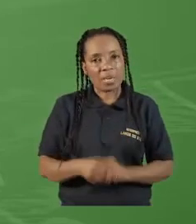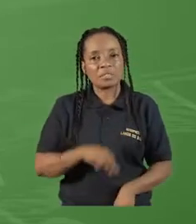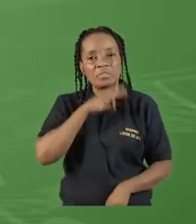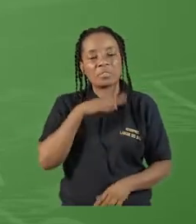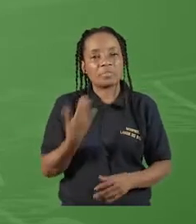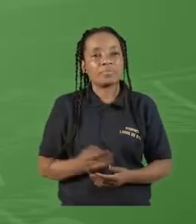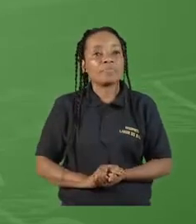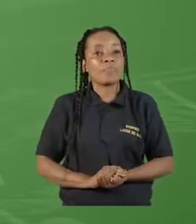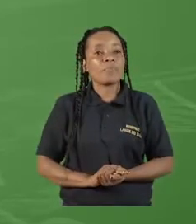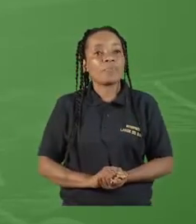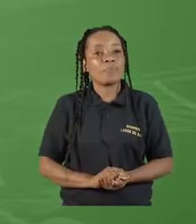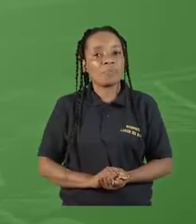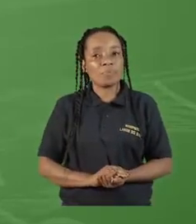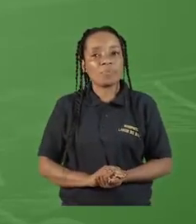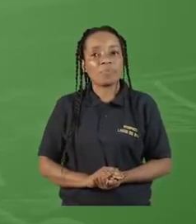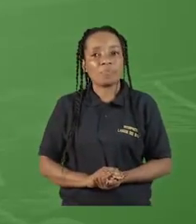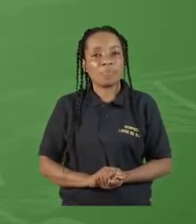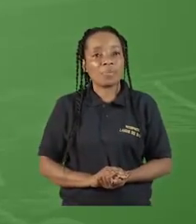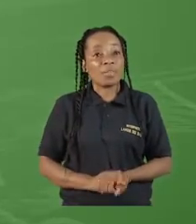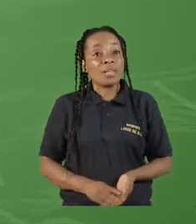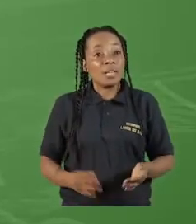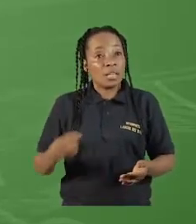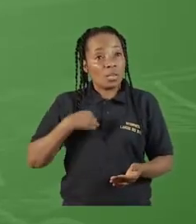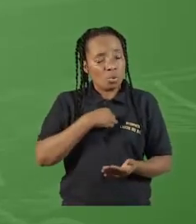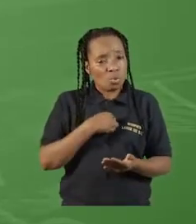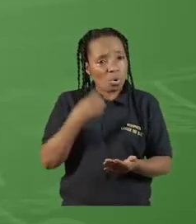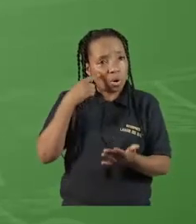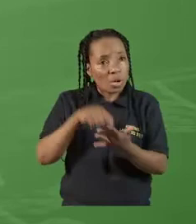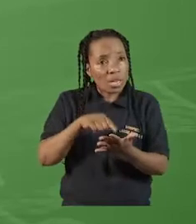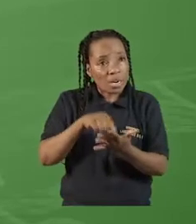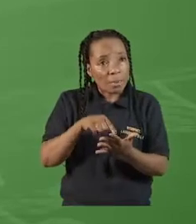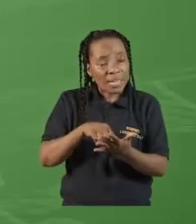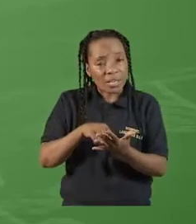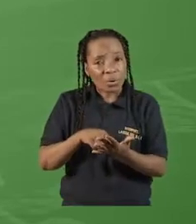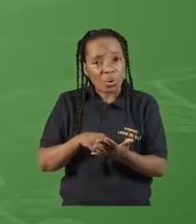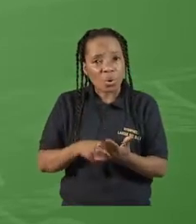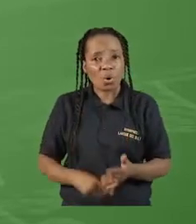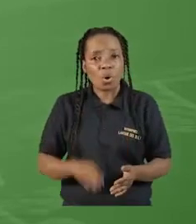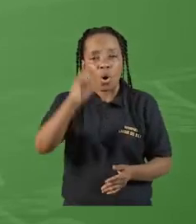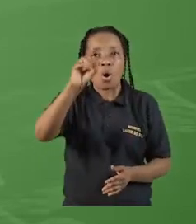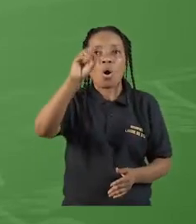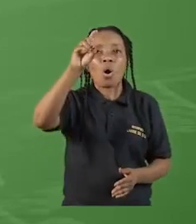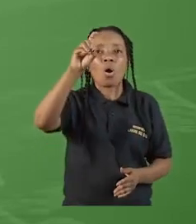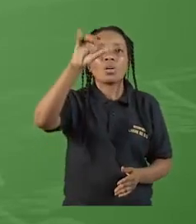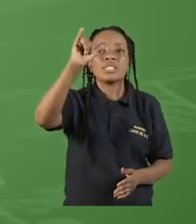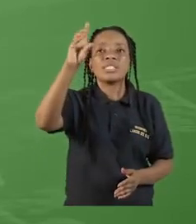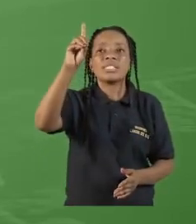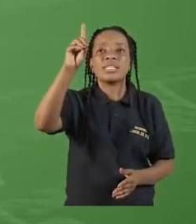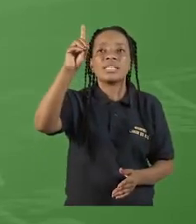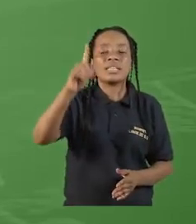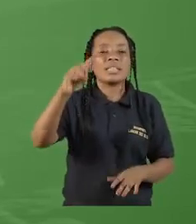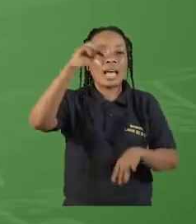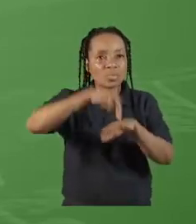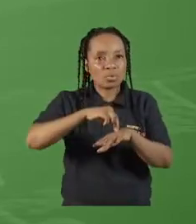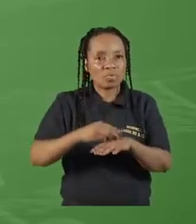leçon, nous constatons que toutes les oxydations ne se déroulent pas dans les mêmes conditions. Nous avons vu que